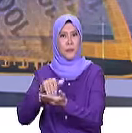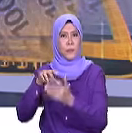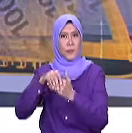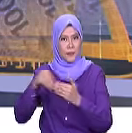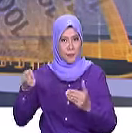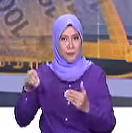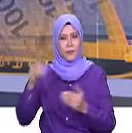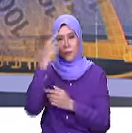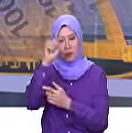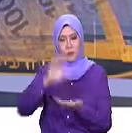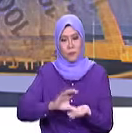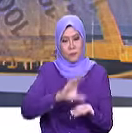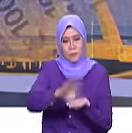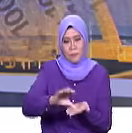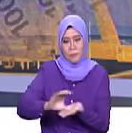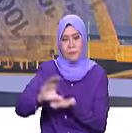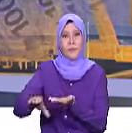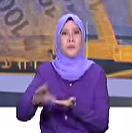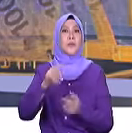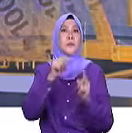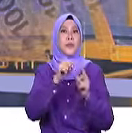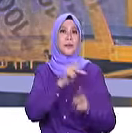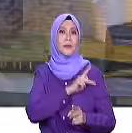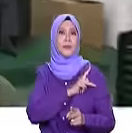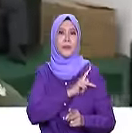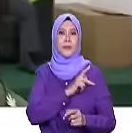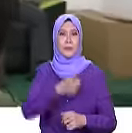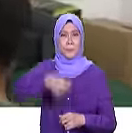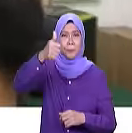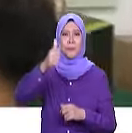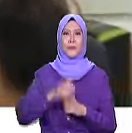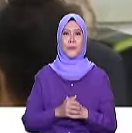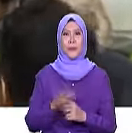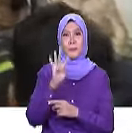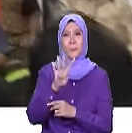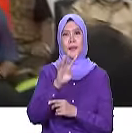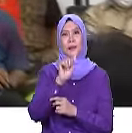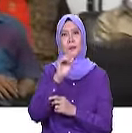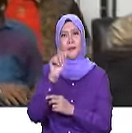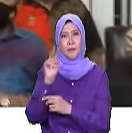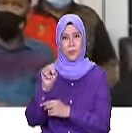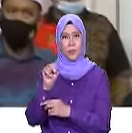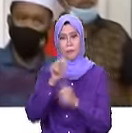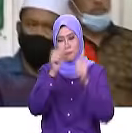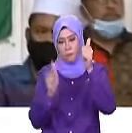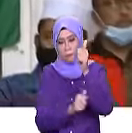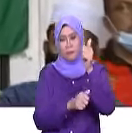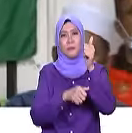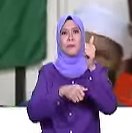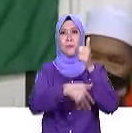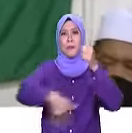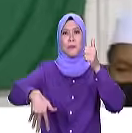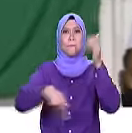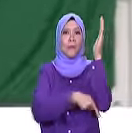RM144,000 olehnya untuk agihan kepada penghulu. 4 ahli Dewan Undangan Negeri ADUN di bawah Parlimen